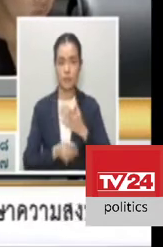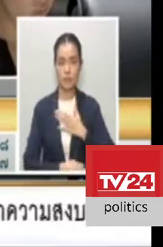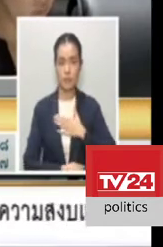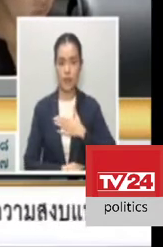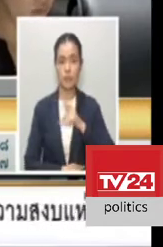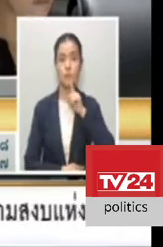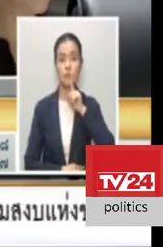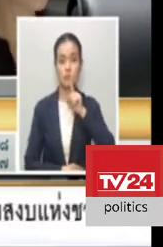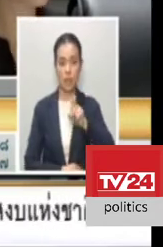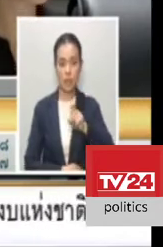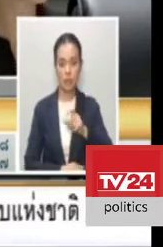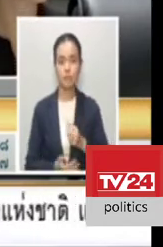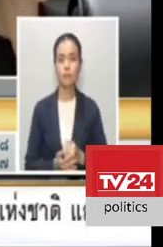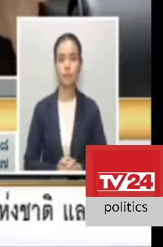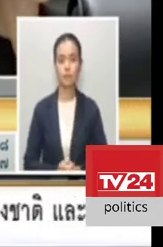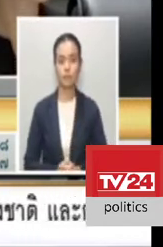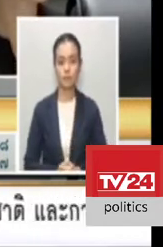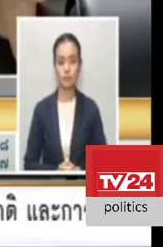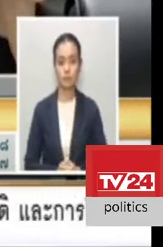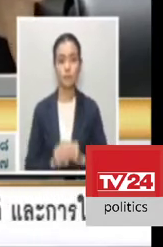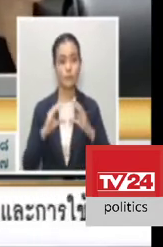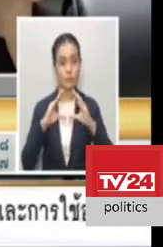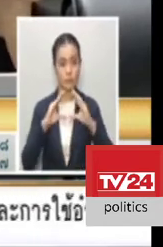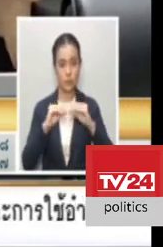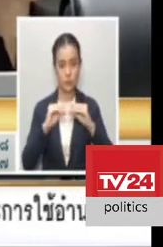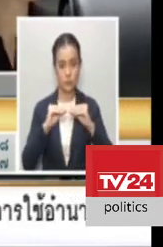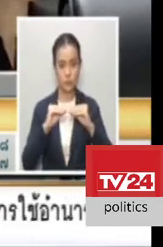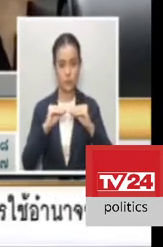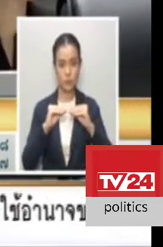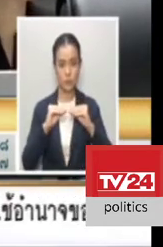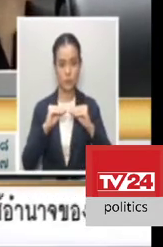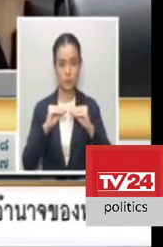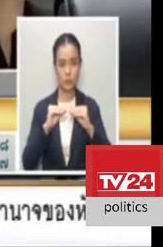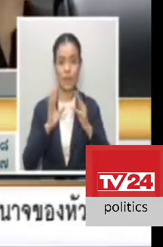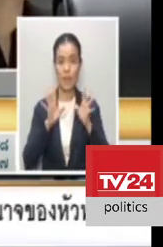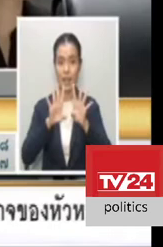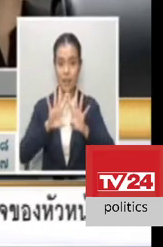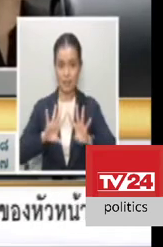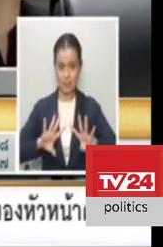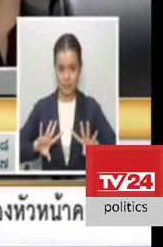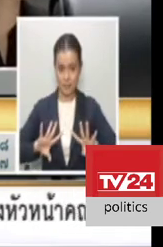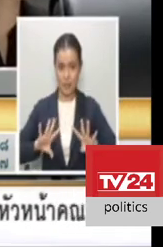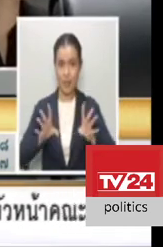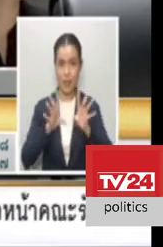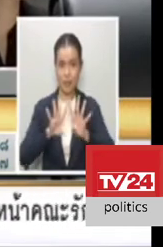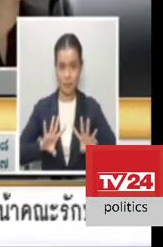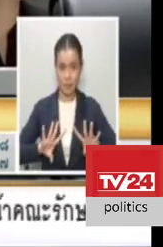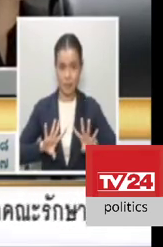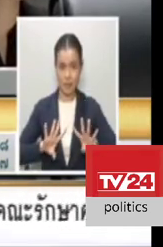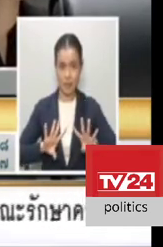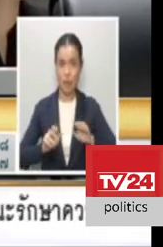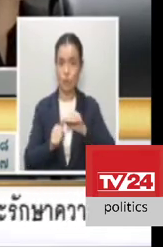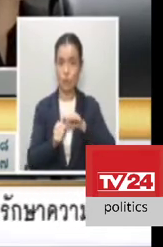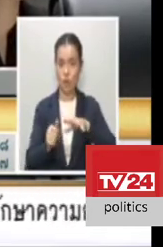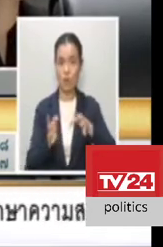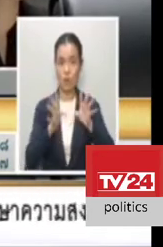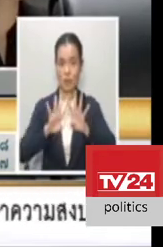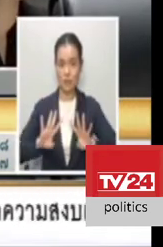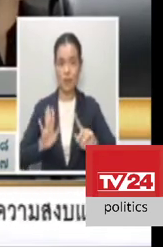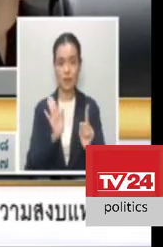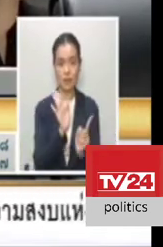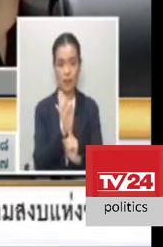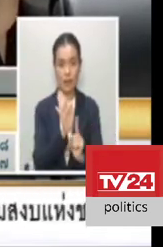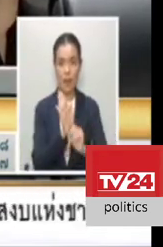ทู้ถามในวันนี้เป็นเรื่องเกี่ยวกับการประชุมอาเซียนซัมมิตหรือที่เรียกว่าการประชุมสุดยอดอาเซียนครั้งที่